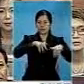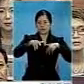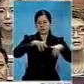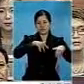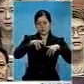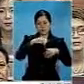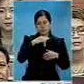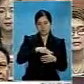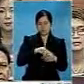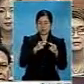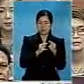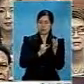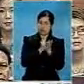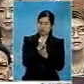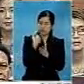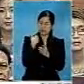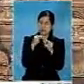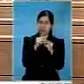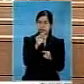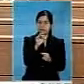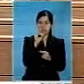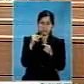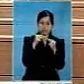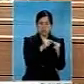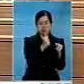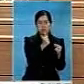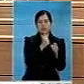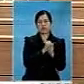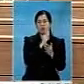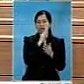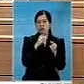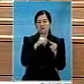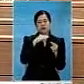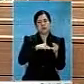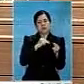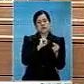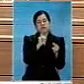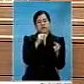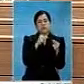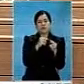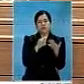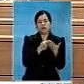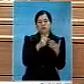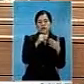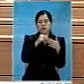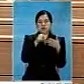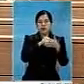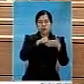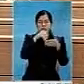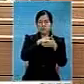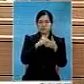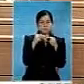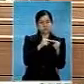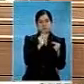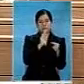ขาเห็นว่าเหมาะสมดีเขาเลือกต่อก็เลือกเขาเห็นว่ามันไม่ได้เรื่องนะครับเขาก็ไม่เลือกฉะนั้นไม่ควรจะไปจำกัด